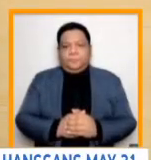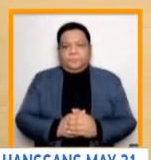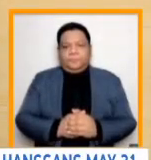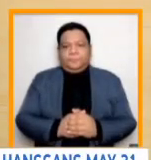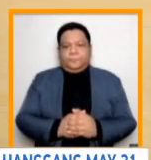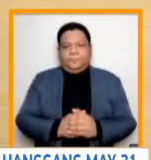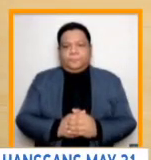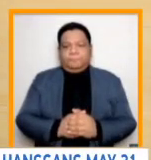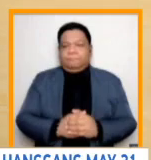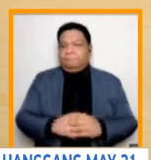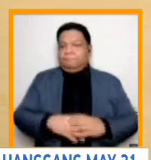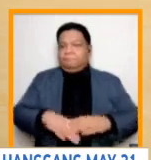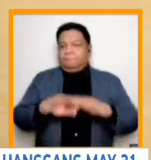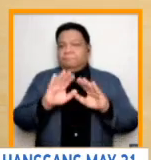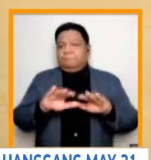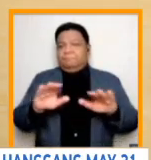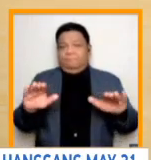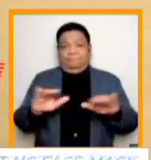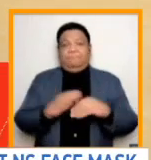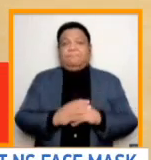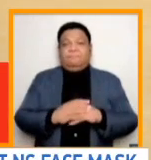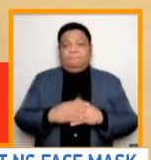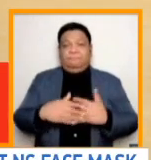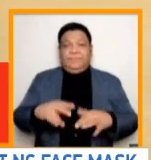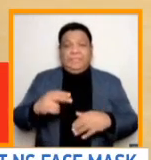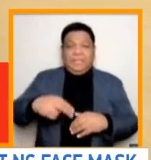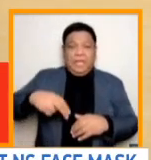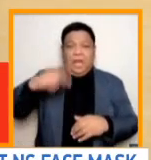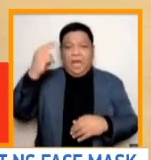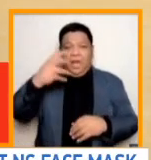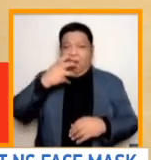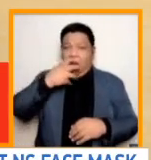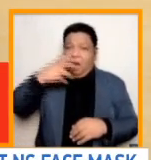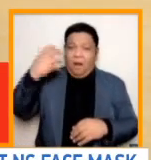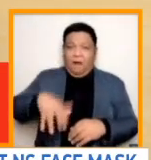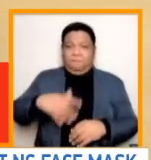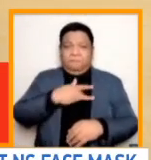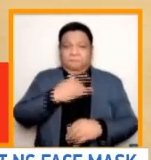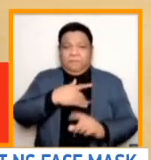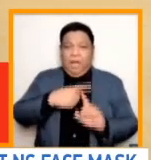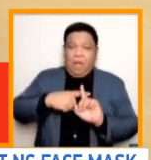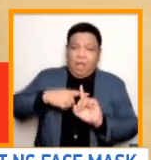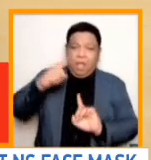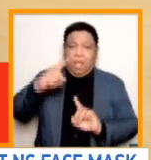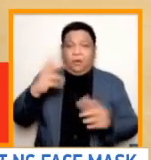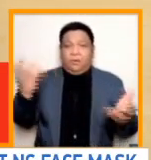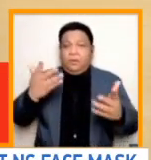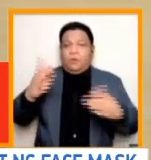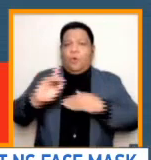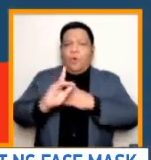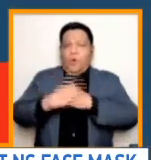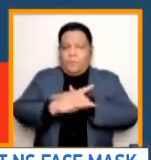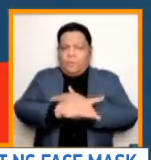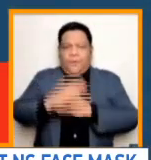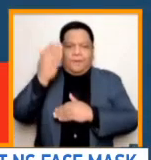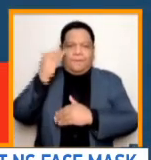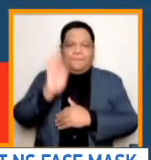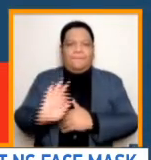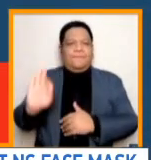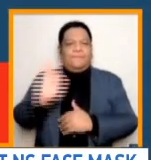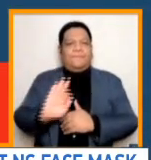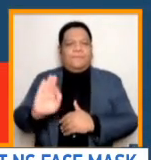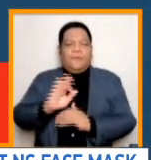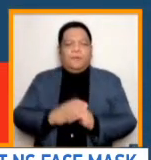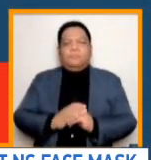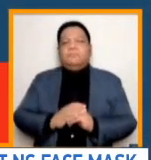kapuso, naitala ang pinakamataas na init factor o damang init sa Dagupan City, Pangasinan noong Biyernes. Ayon po sa pag-asa, pumalo